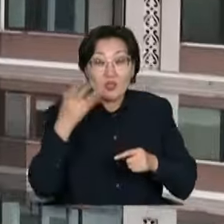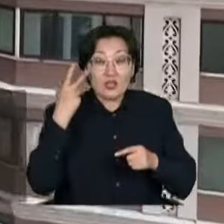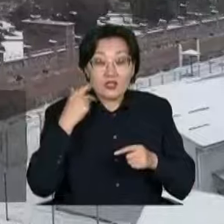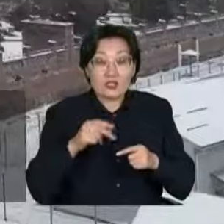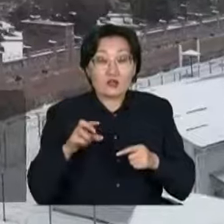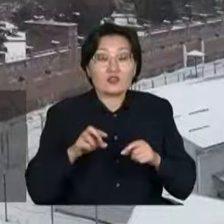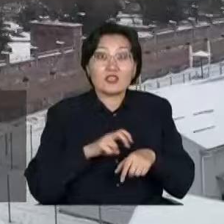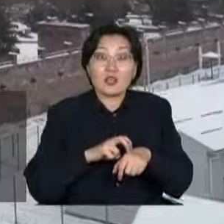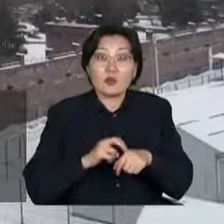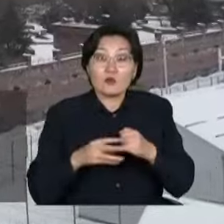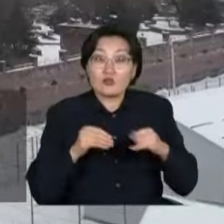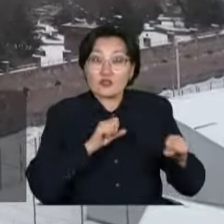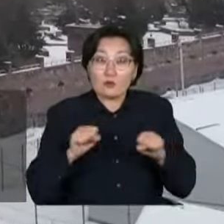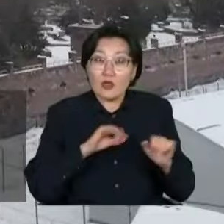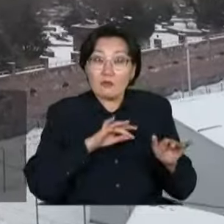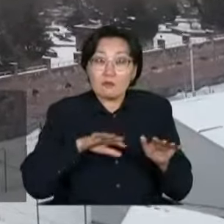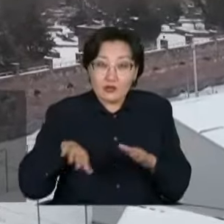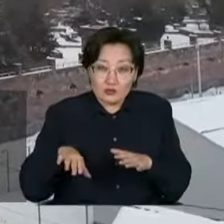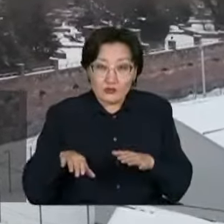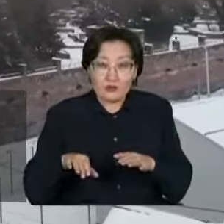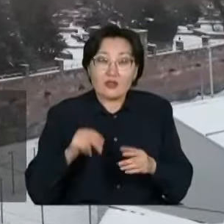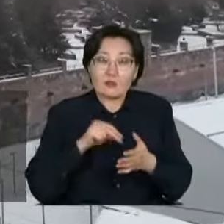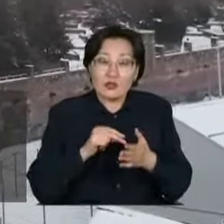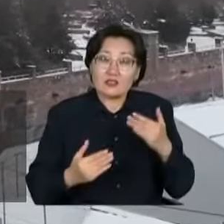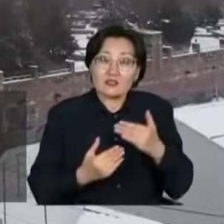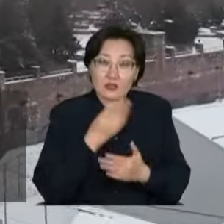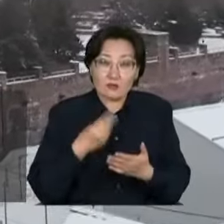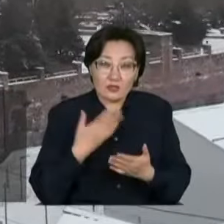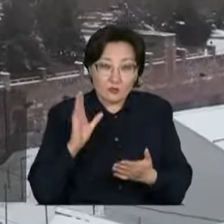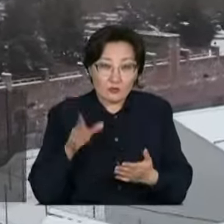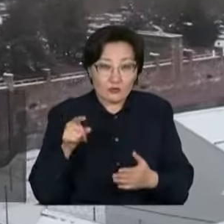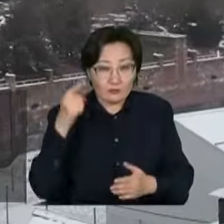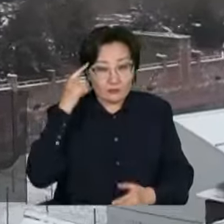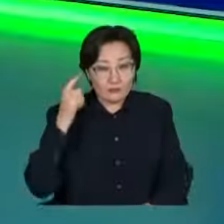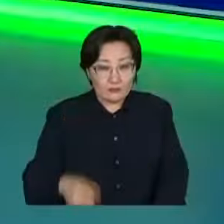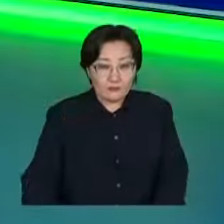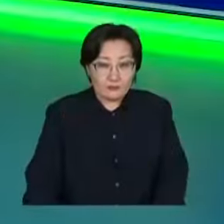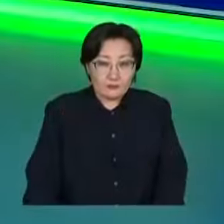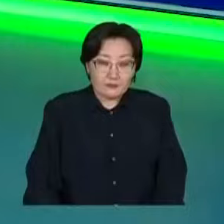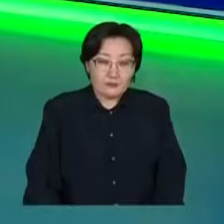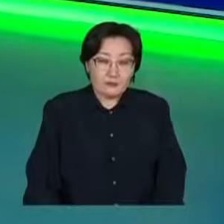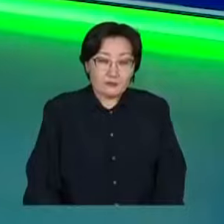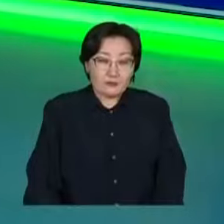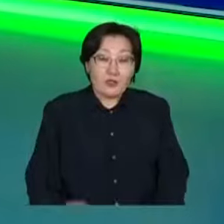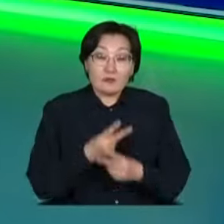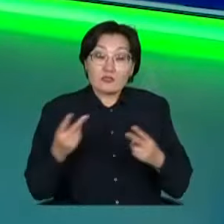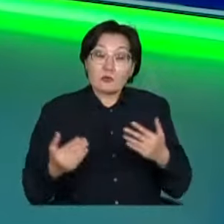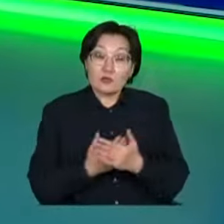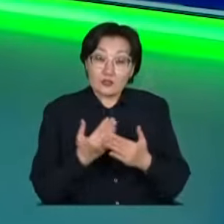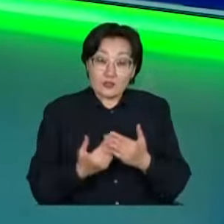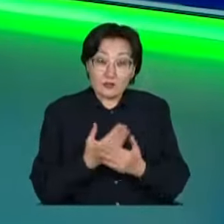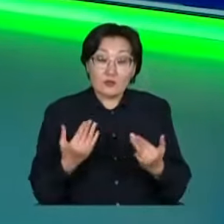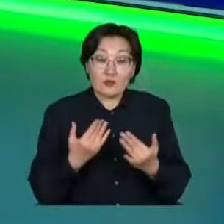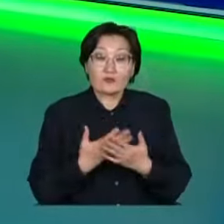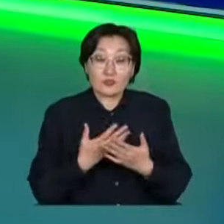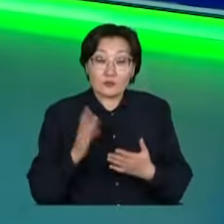страх от землетрясения пройдет. Рустам Араубаев, Жаксылых Тлепперген, телеканал Алматы. Вы смотрите новости, и вот что вас